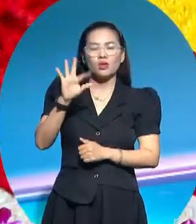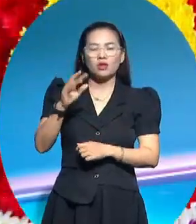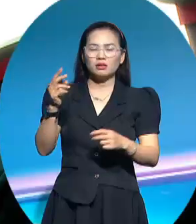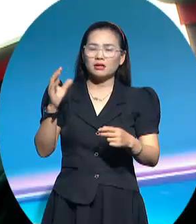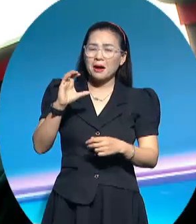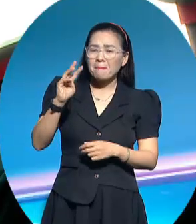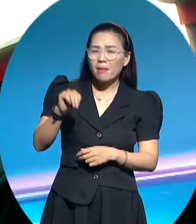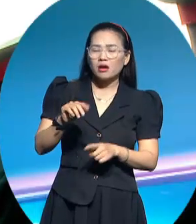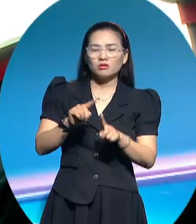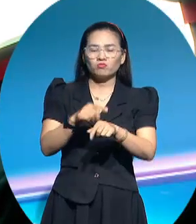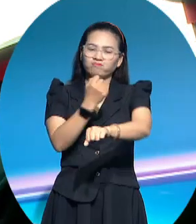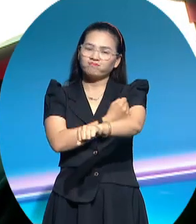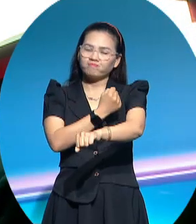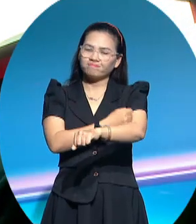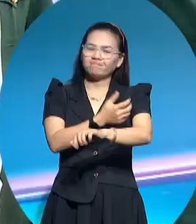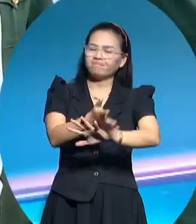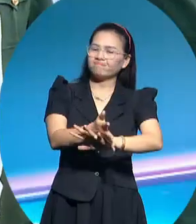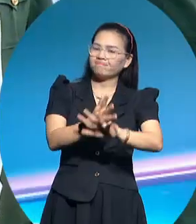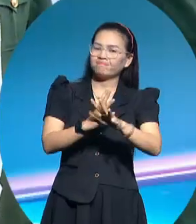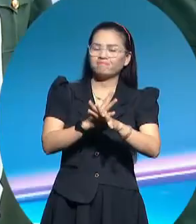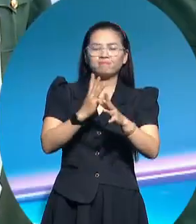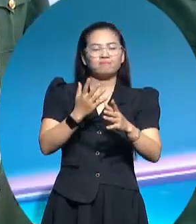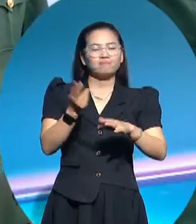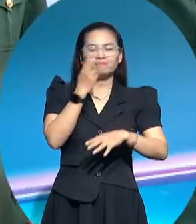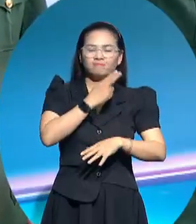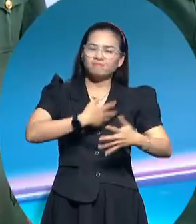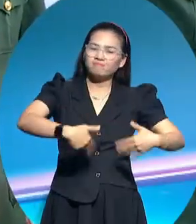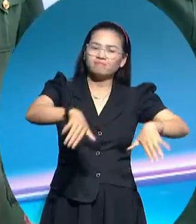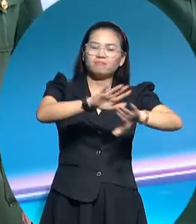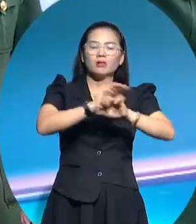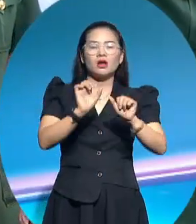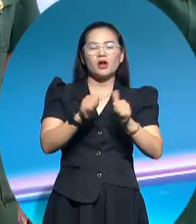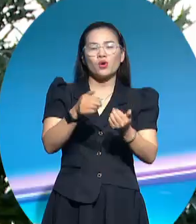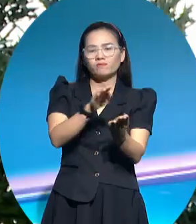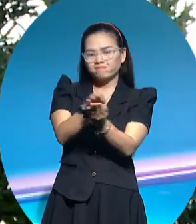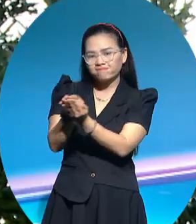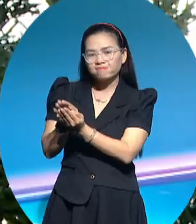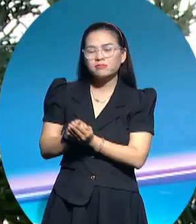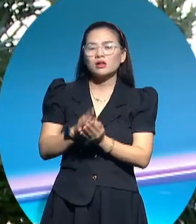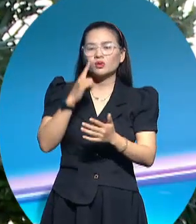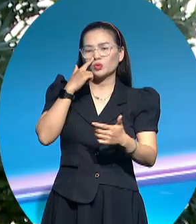lớn trong công cuộc xây dựng và bảo vệ tổ quốc tại nghĩa trang thành phố Hồ Chí Minh thành phố Thủ Đức